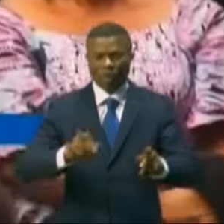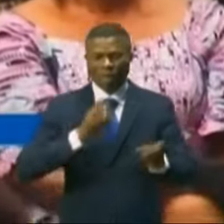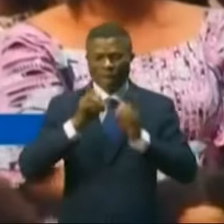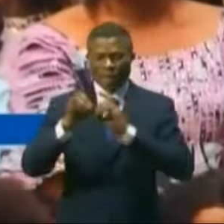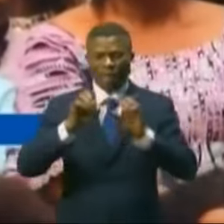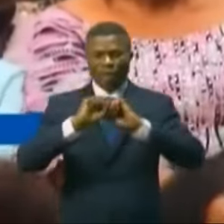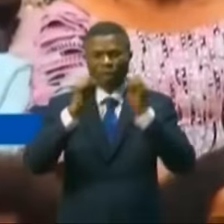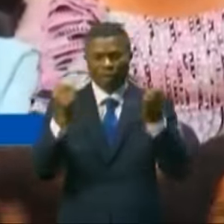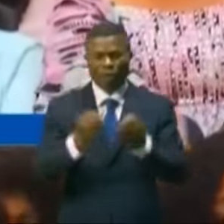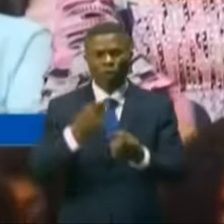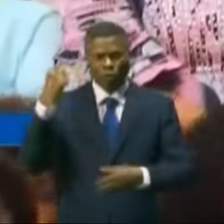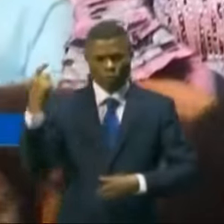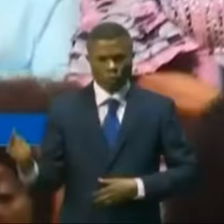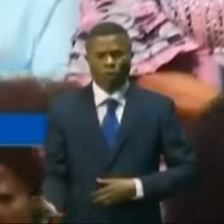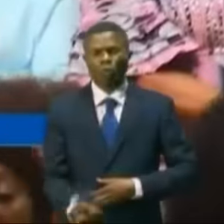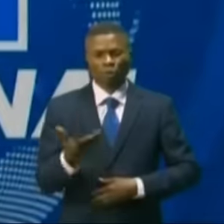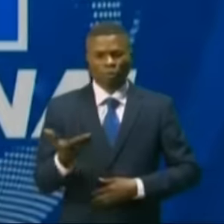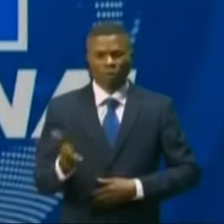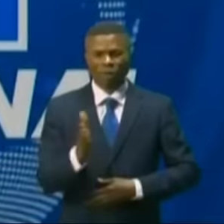social permanent.